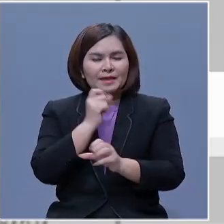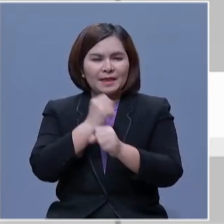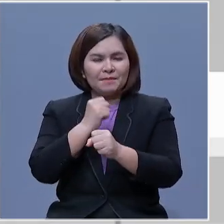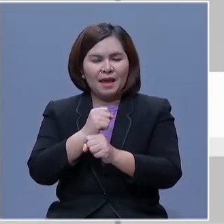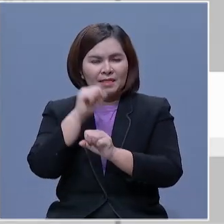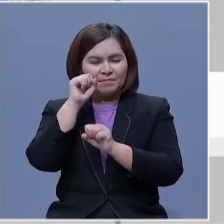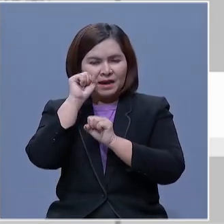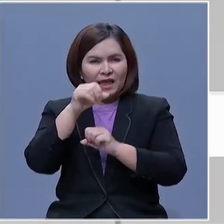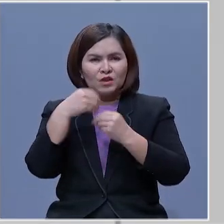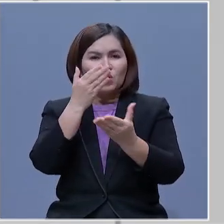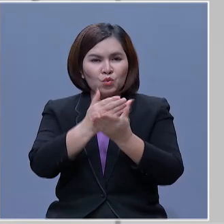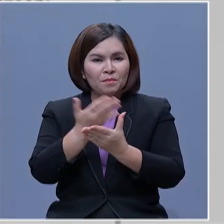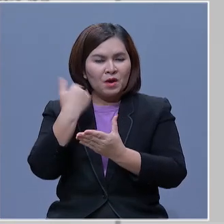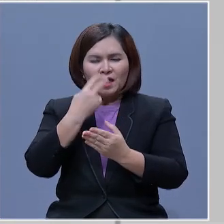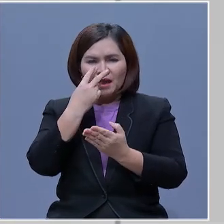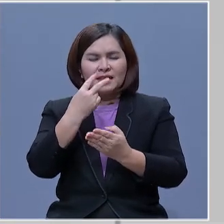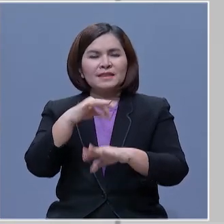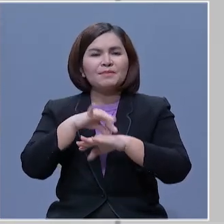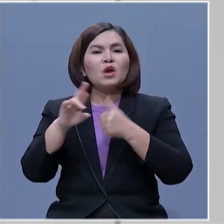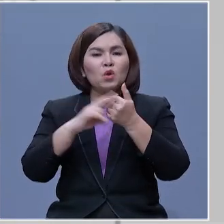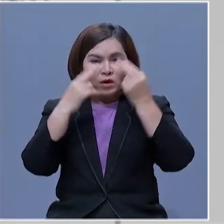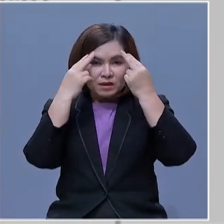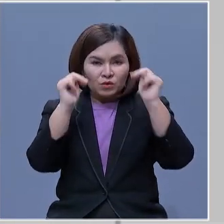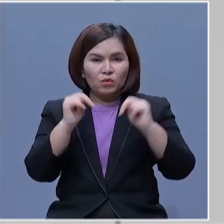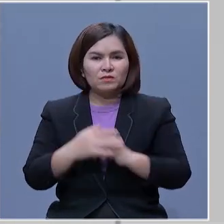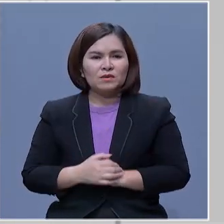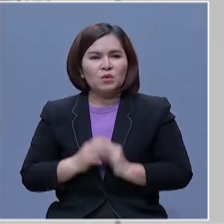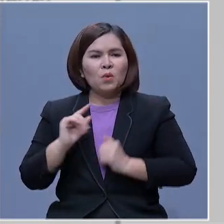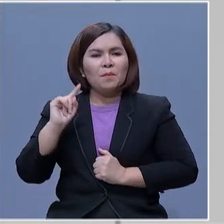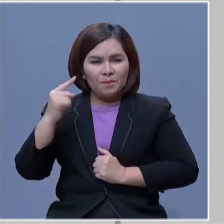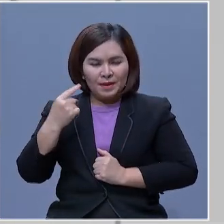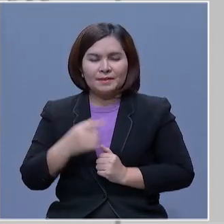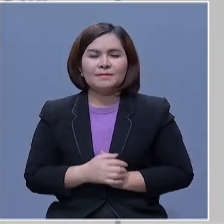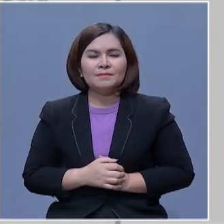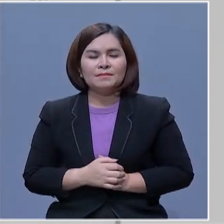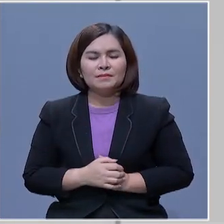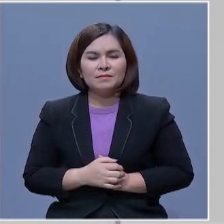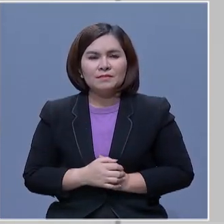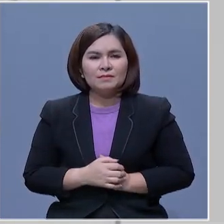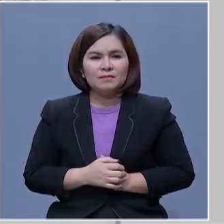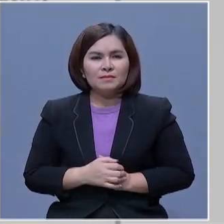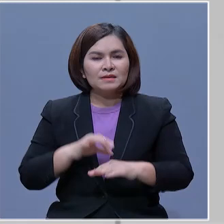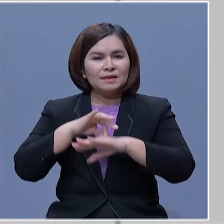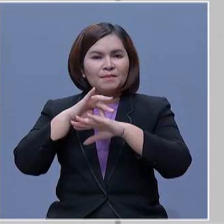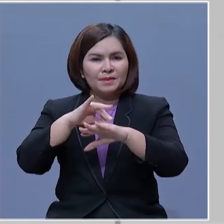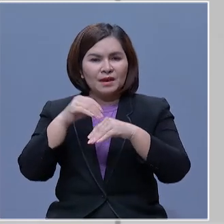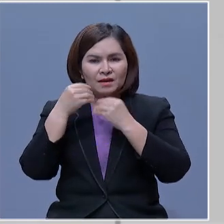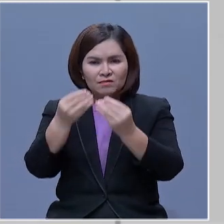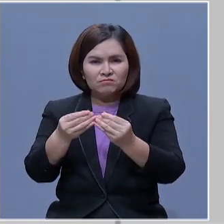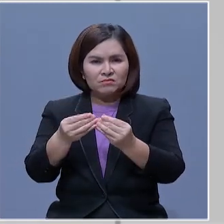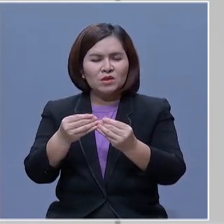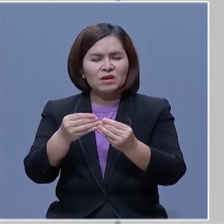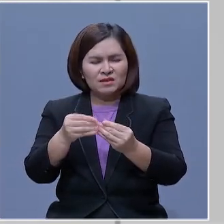นะคะพบว่ามีการเซ็นคำสั่งตั้งรองนายกเทศมนตรีคนใหม่ซึ่งมีข้อมูลว่าการแต่งตั้งเนี้ยคนนั้นน่ะ